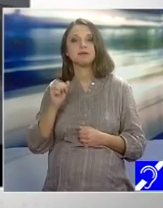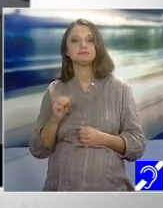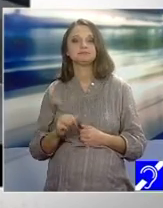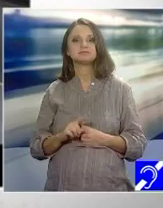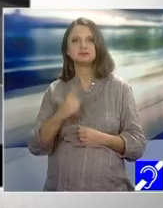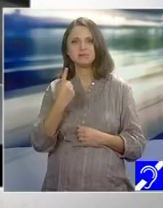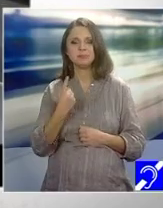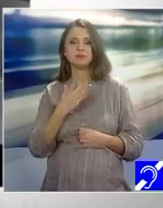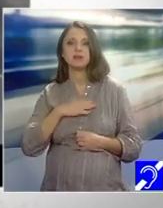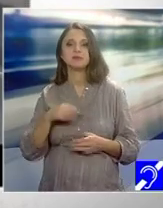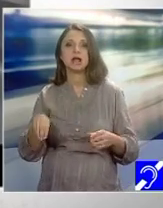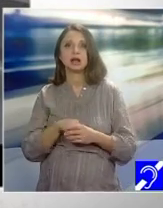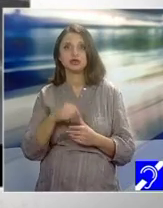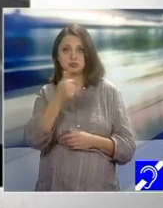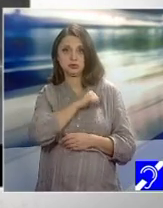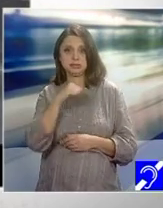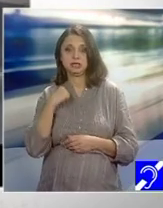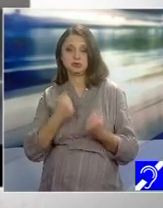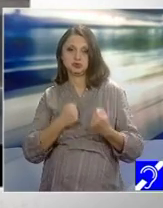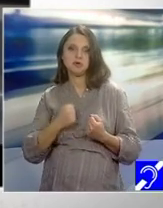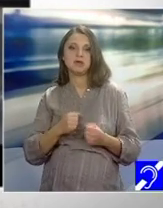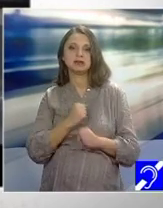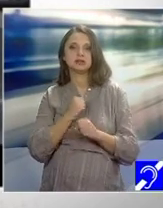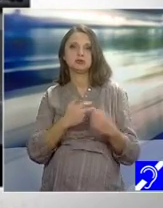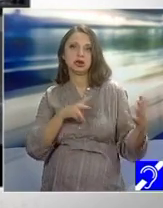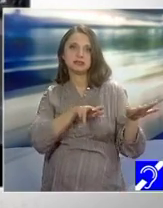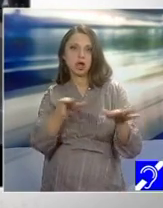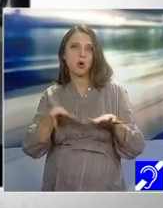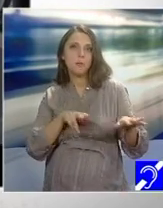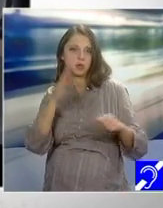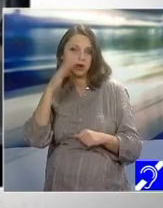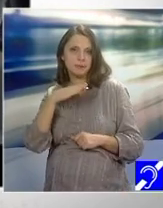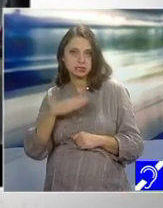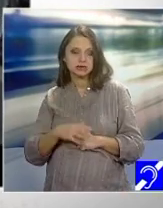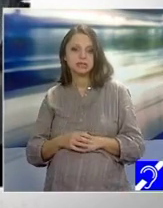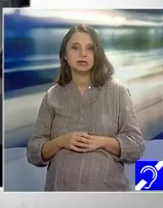să angajăm un singur șofer care să lucreze undeva la 8 ore pe zi. Ce este